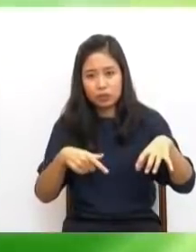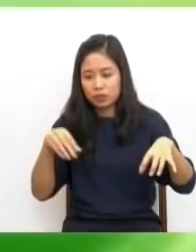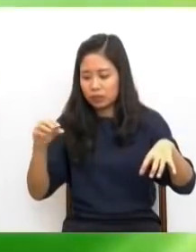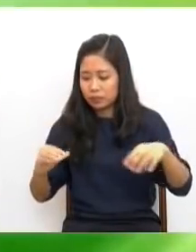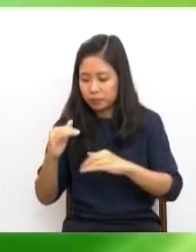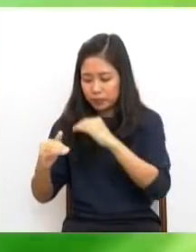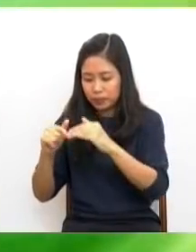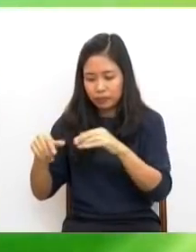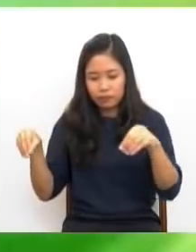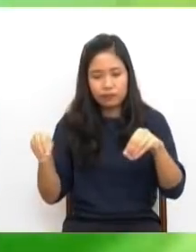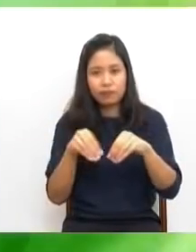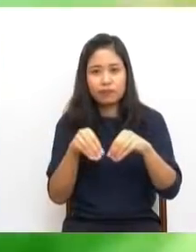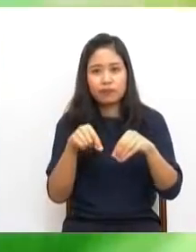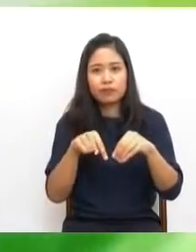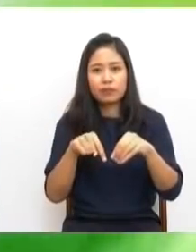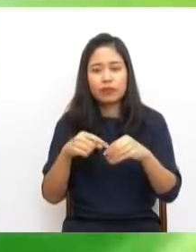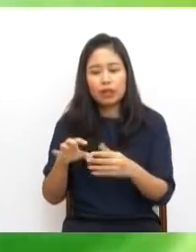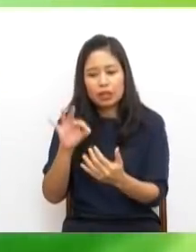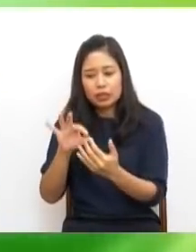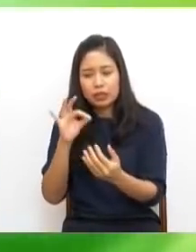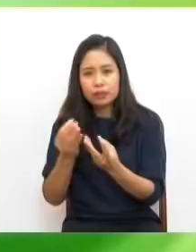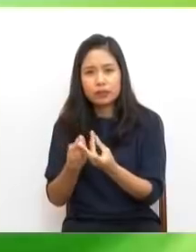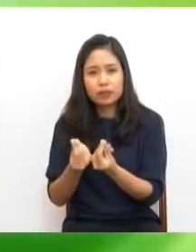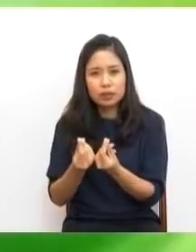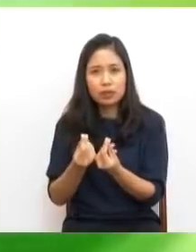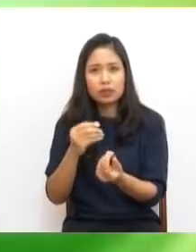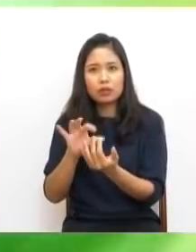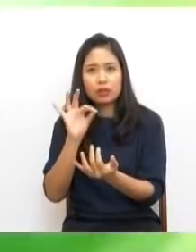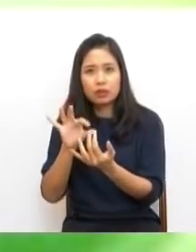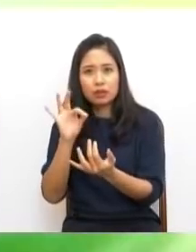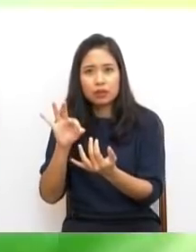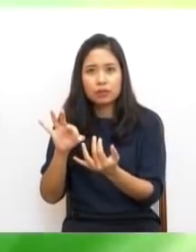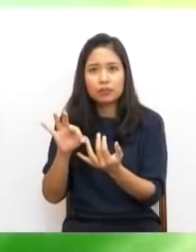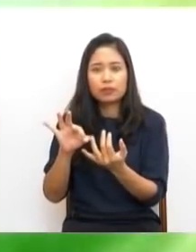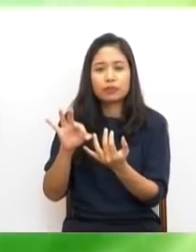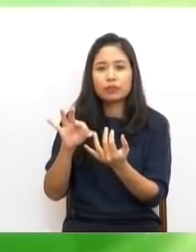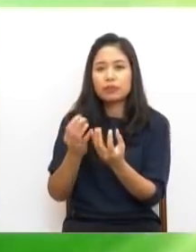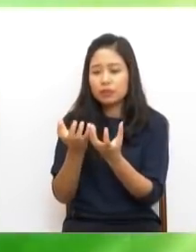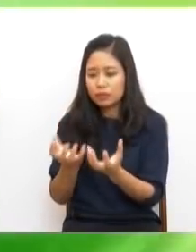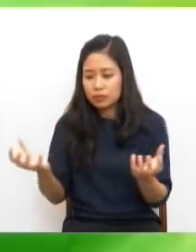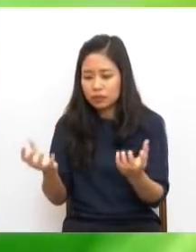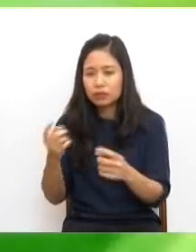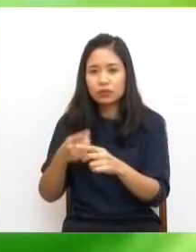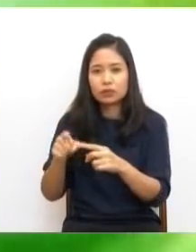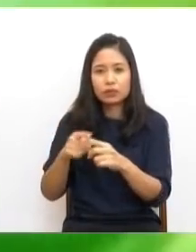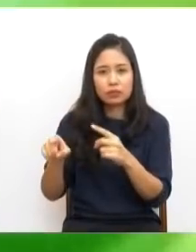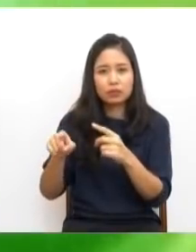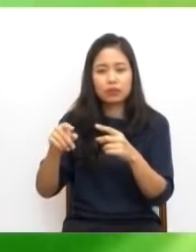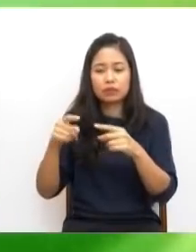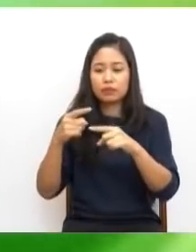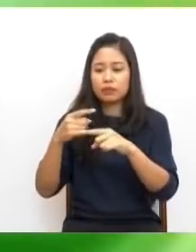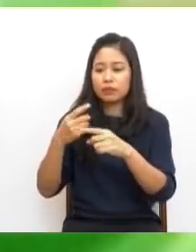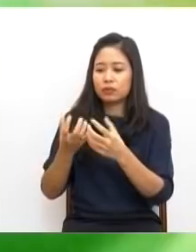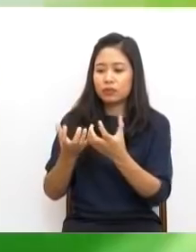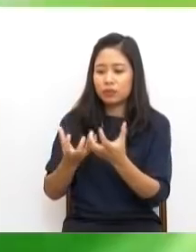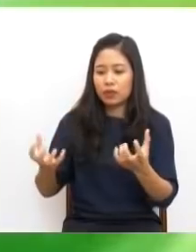านเขตที่จะเลือกพื้นที่เลือกองค์ประกอบปัจจัยหรือตัวป้อนที่จะไปสนับสนุน